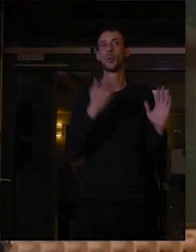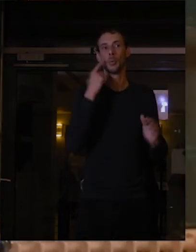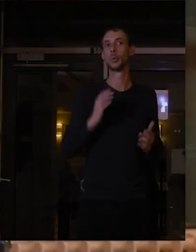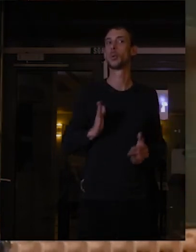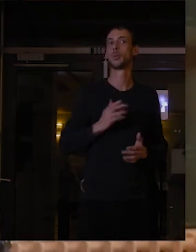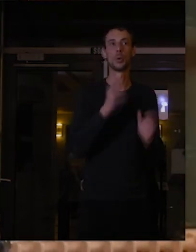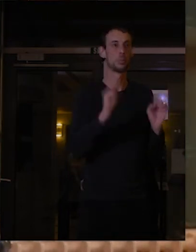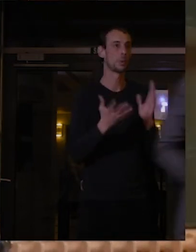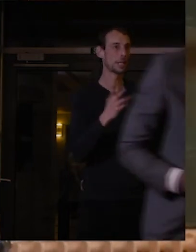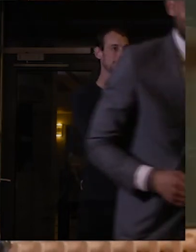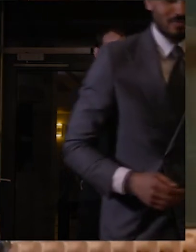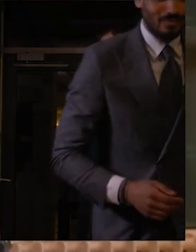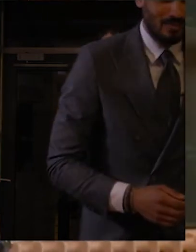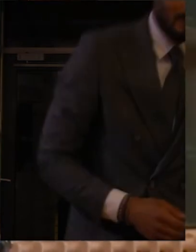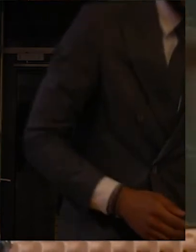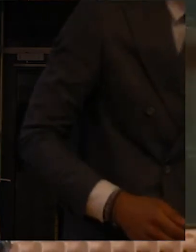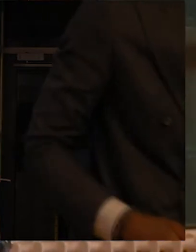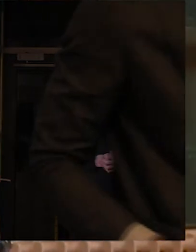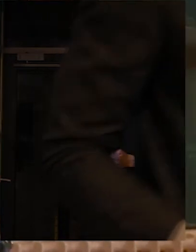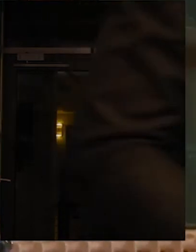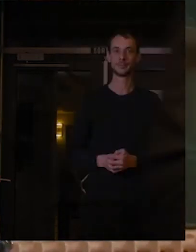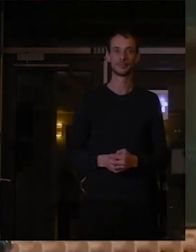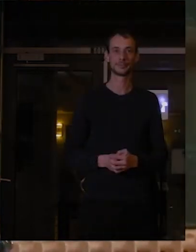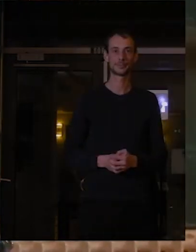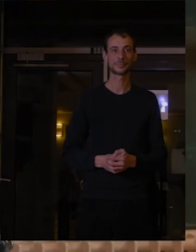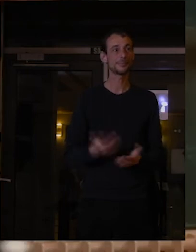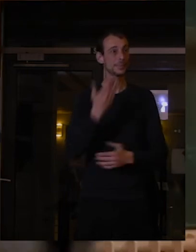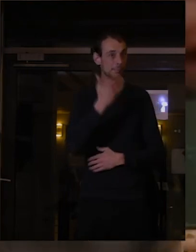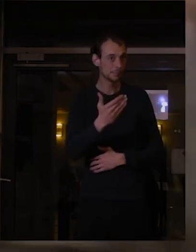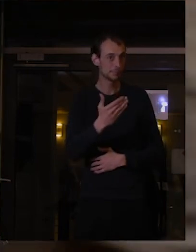la matière. Merci Simon. Je suis comme toi,